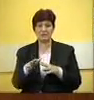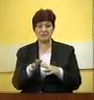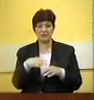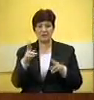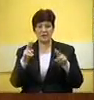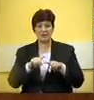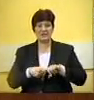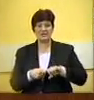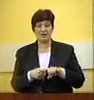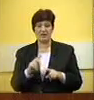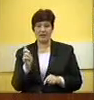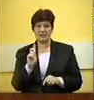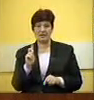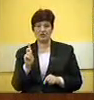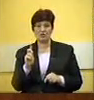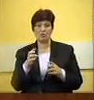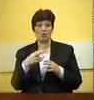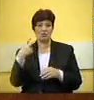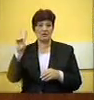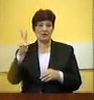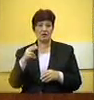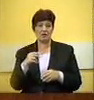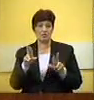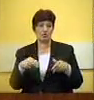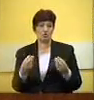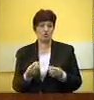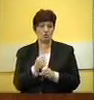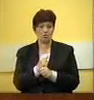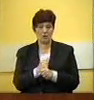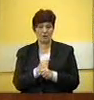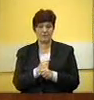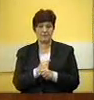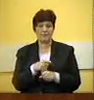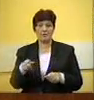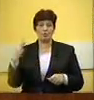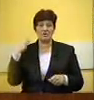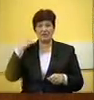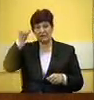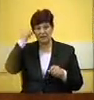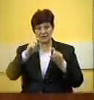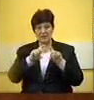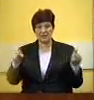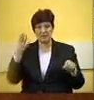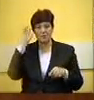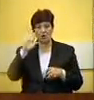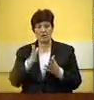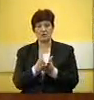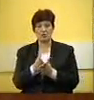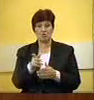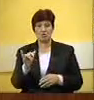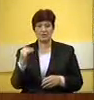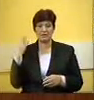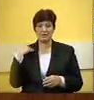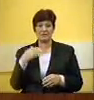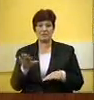sistematskog postavljanja stvari, nećemo dalje odmaći. I tu jeste teret na sekretarijatu, i tu jeste teret na pokrajinskoj administraciji, ali